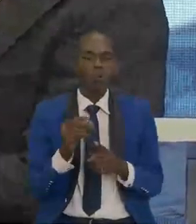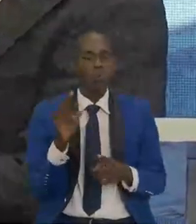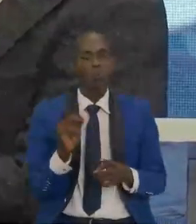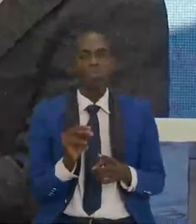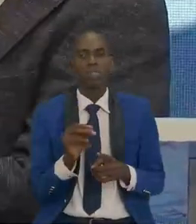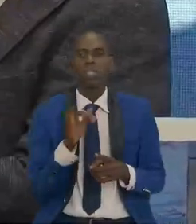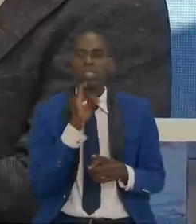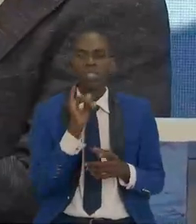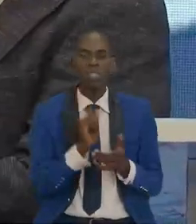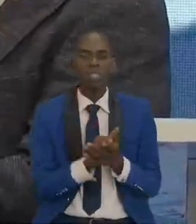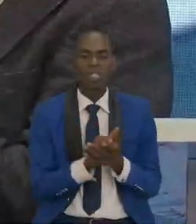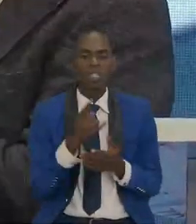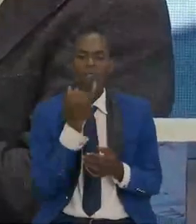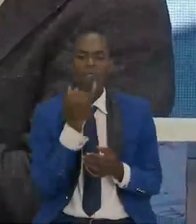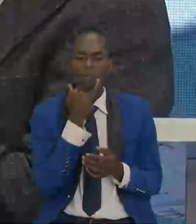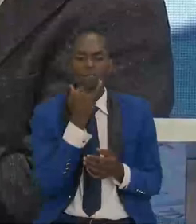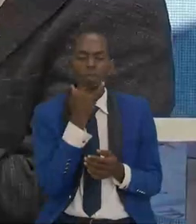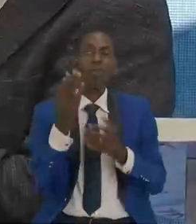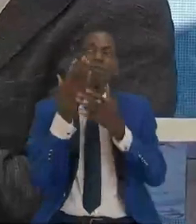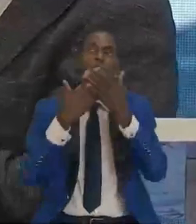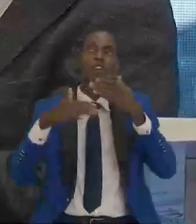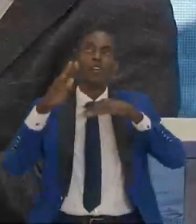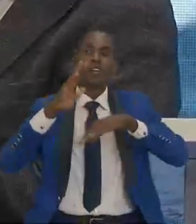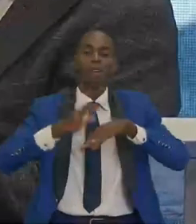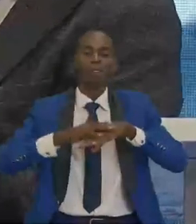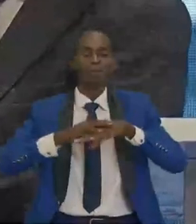Est-ce la faute du messager?